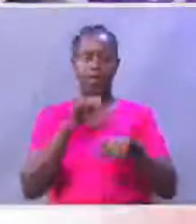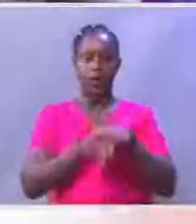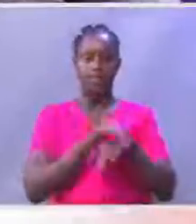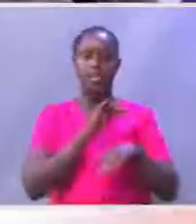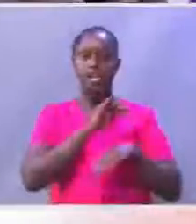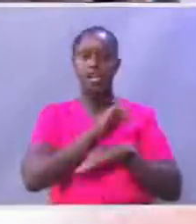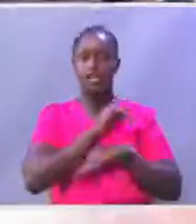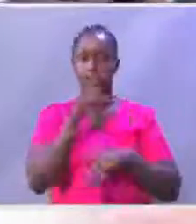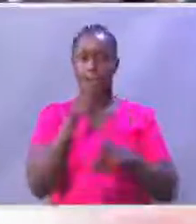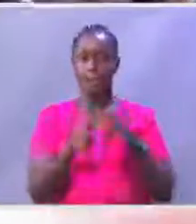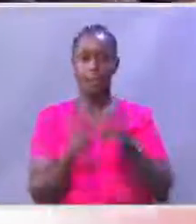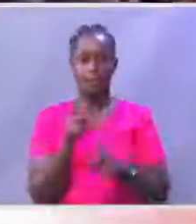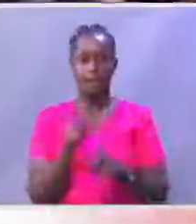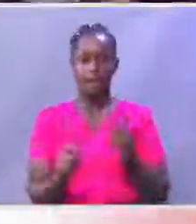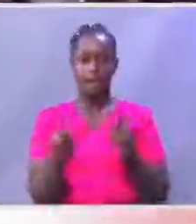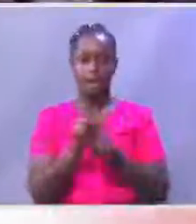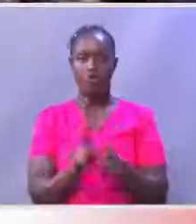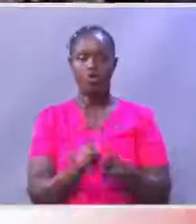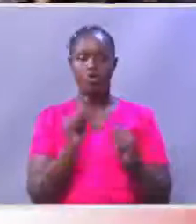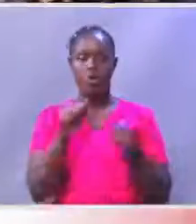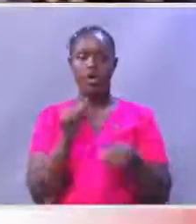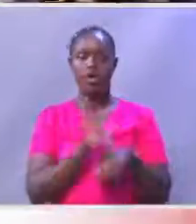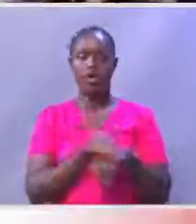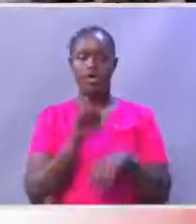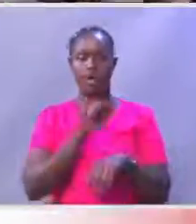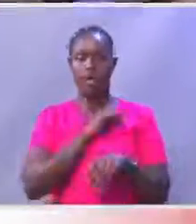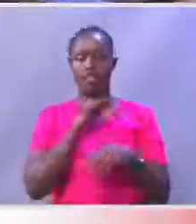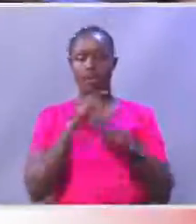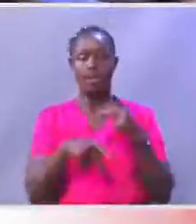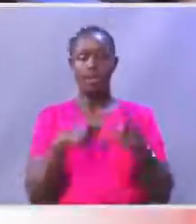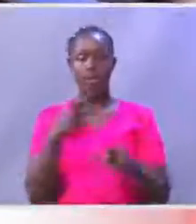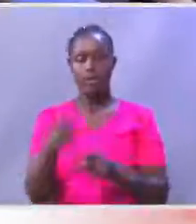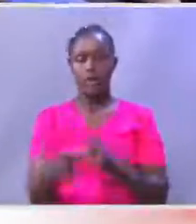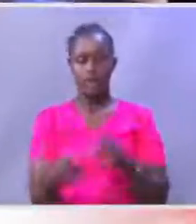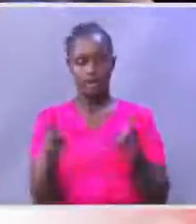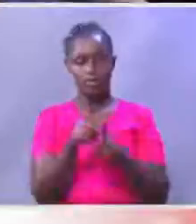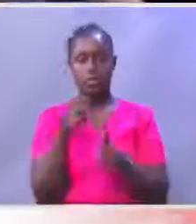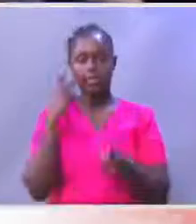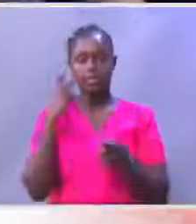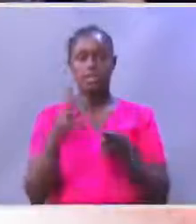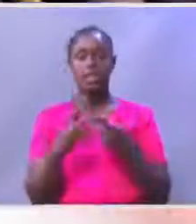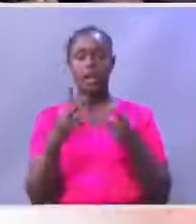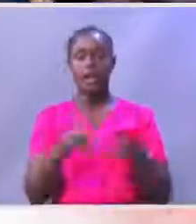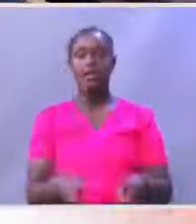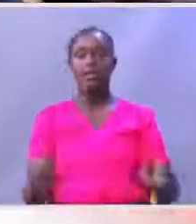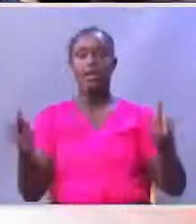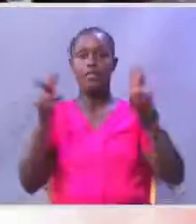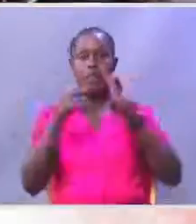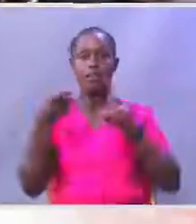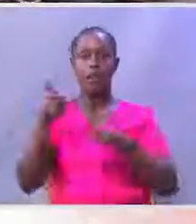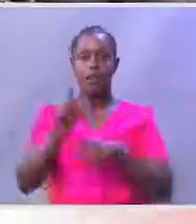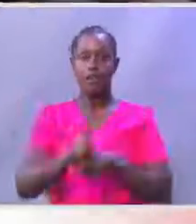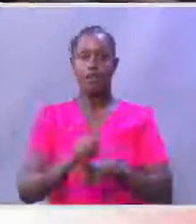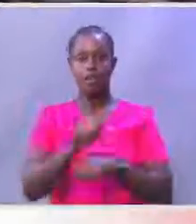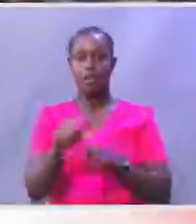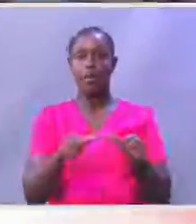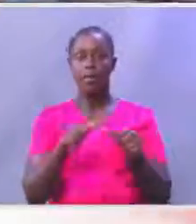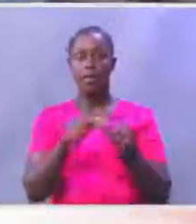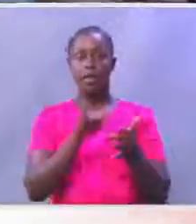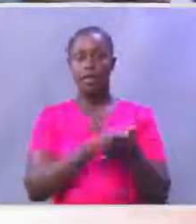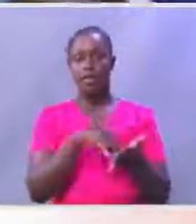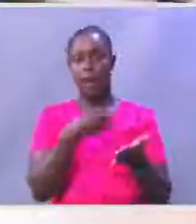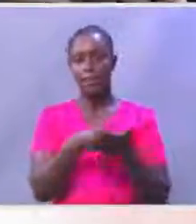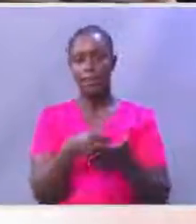kutosha. Ndapata yale processing sawa sawa. Value addition. Kwa mfano mambo ya leather